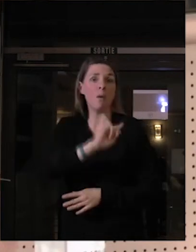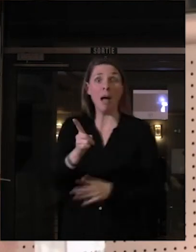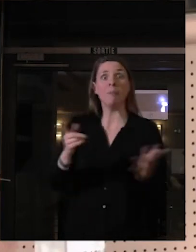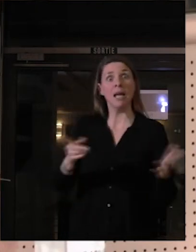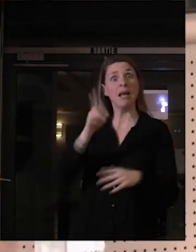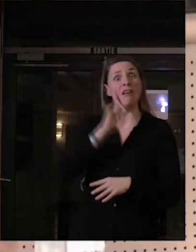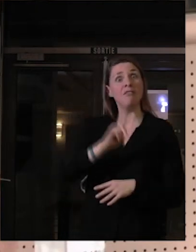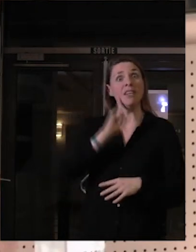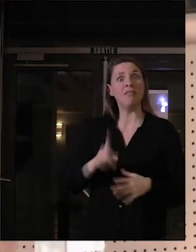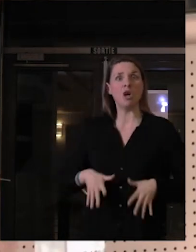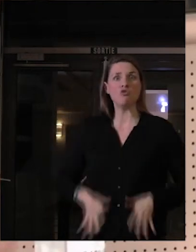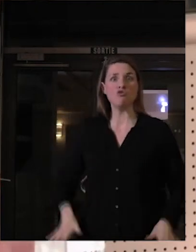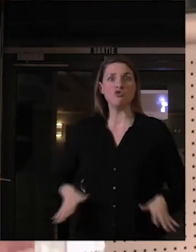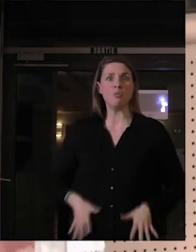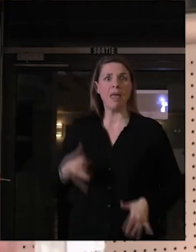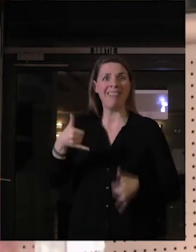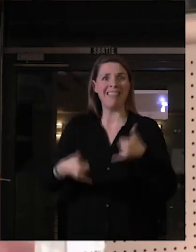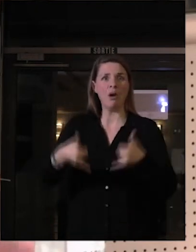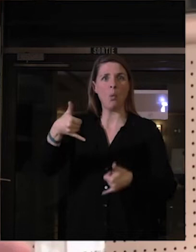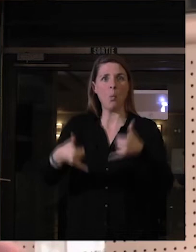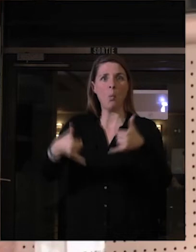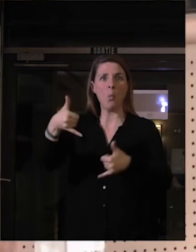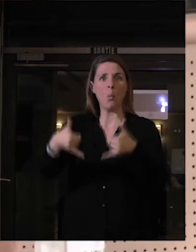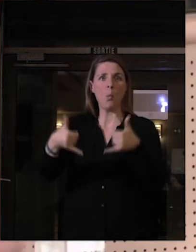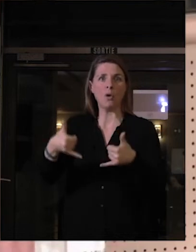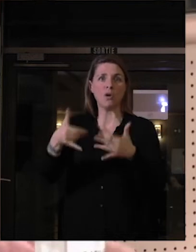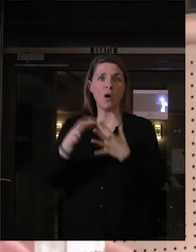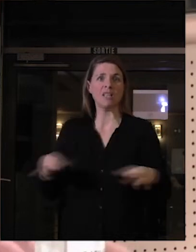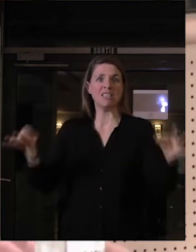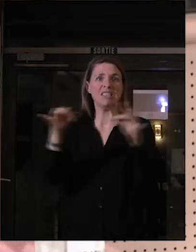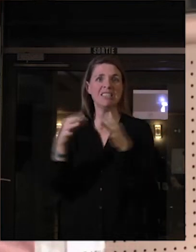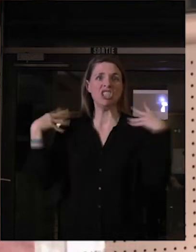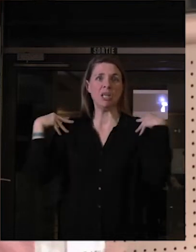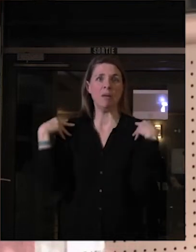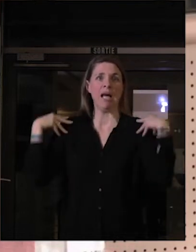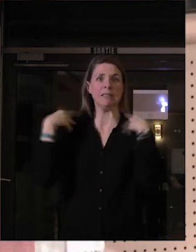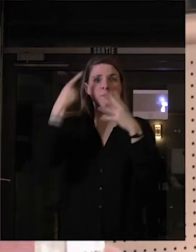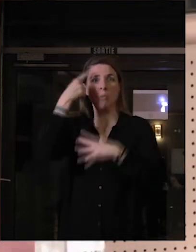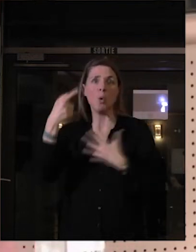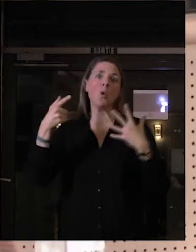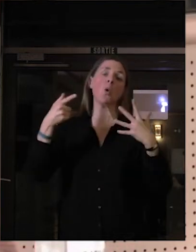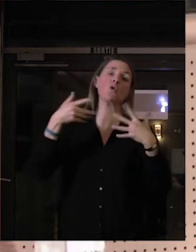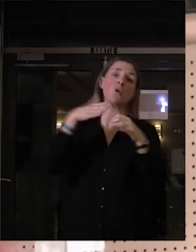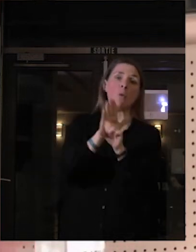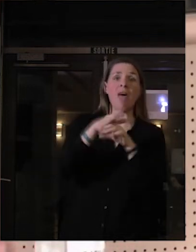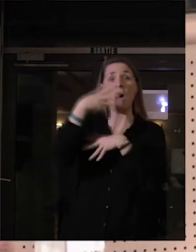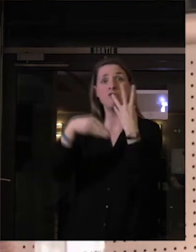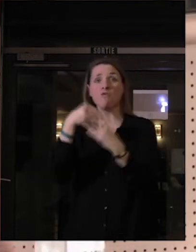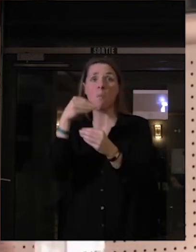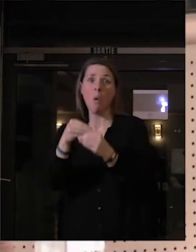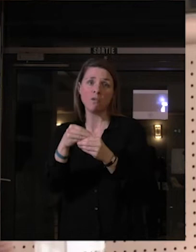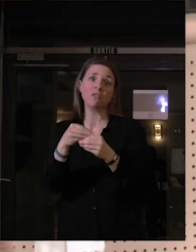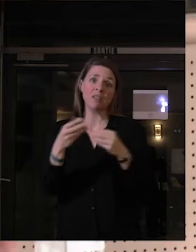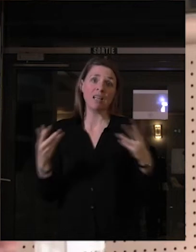étaient en jupe et talons, dans un gymnase, pour un championnat du monde de sport. Tous les pays nous